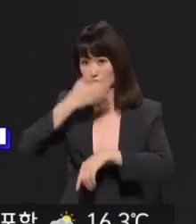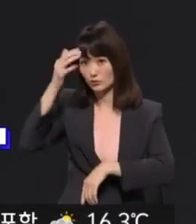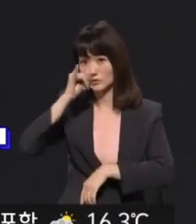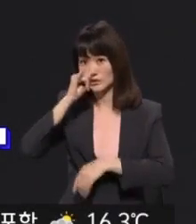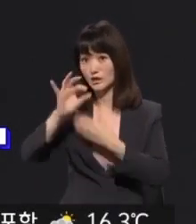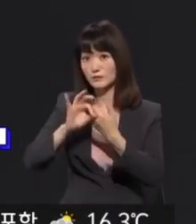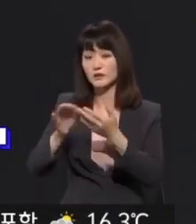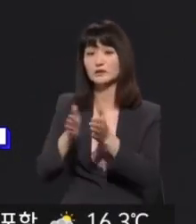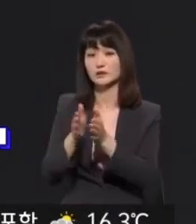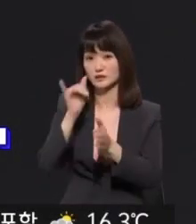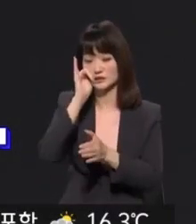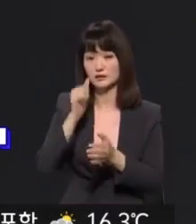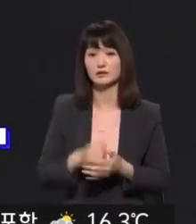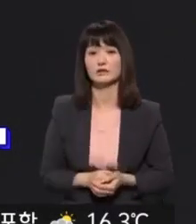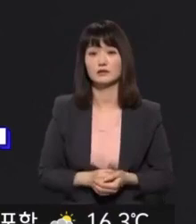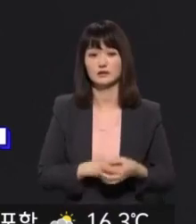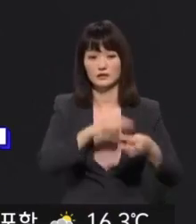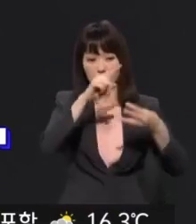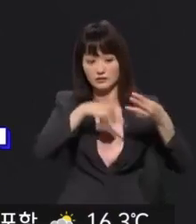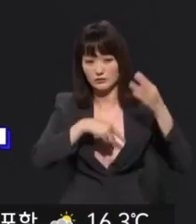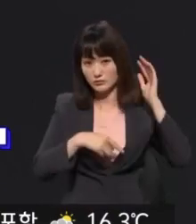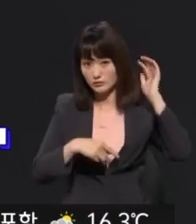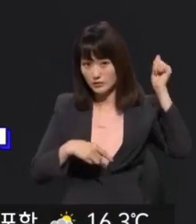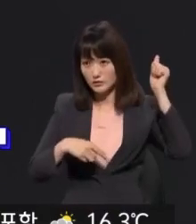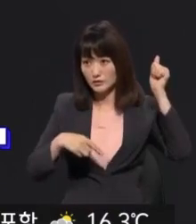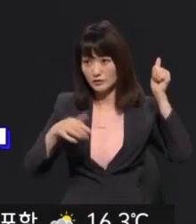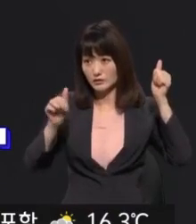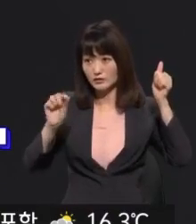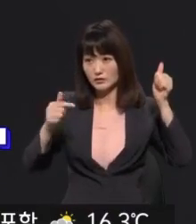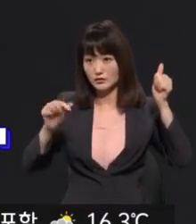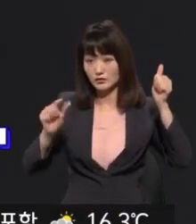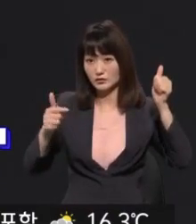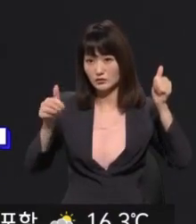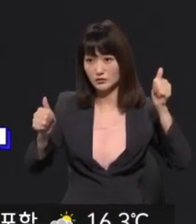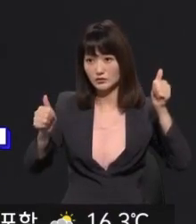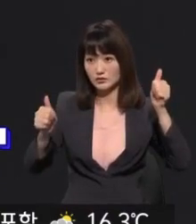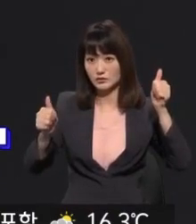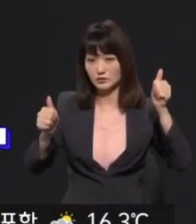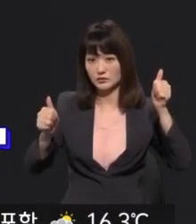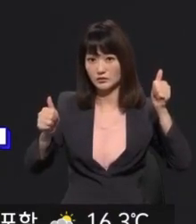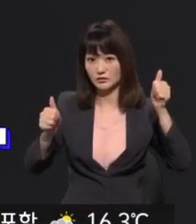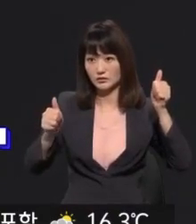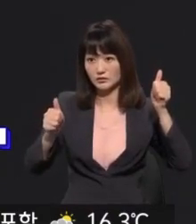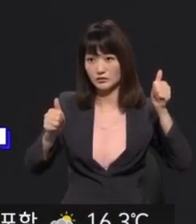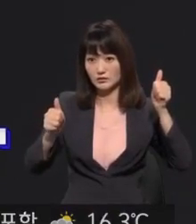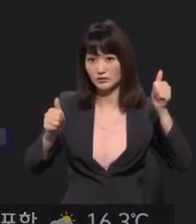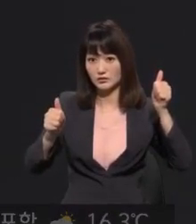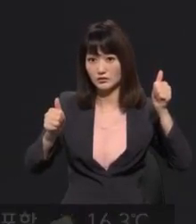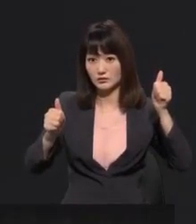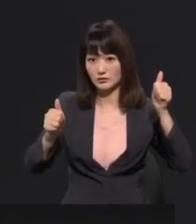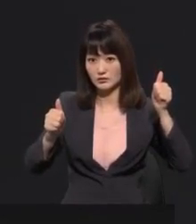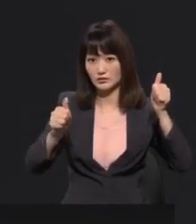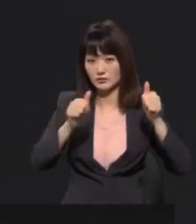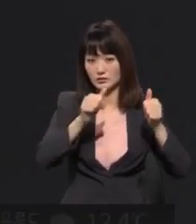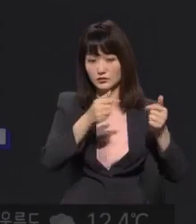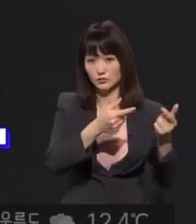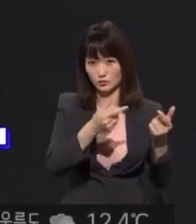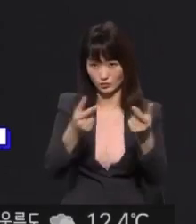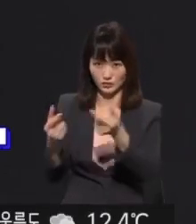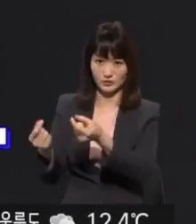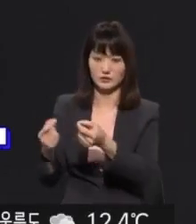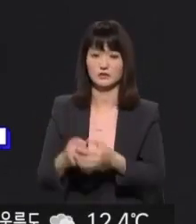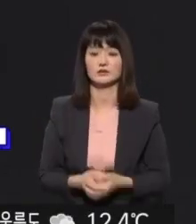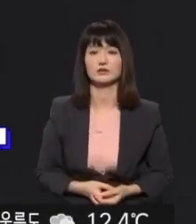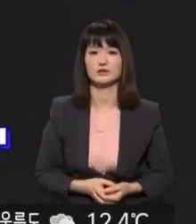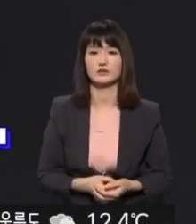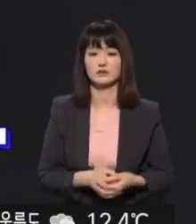할 수 있는 거죠. 왜냐하면 윤석열 대통령과 한동훈 장관은 판박이 아니겠습니까? 운명 공동체예요. 예. 그러면 국무위원으로서